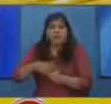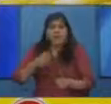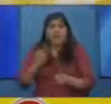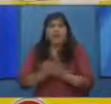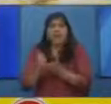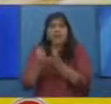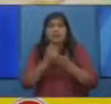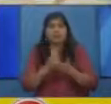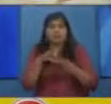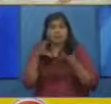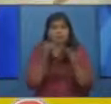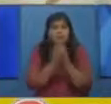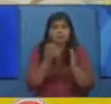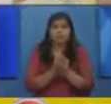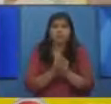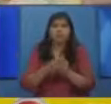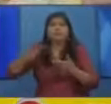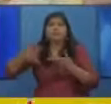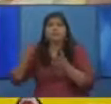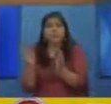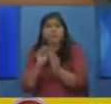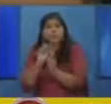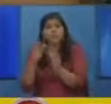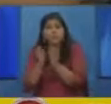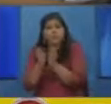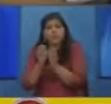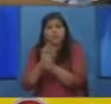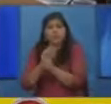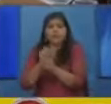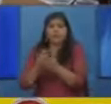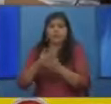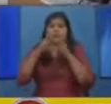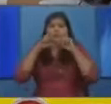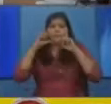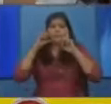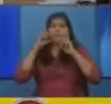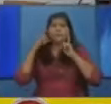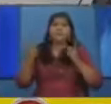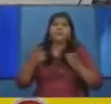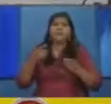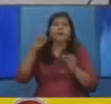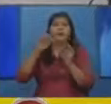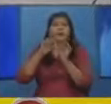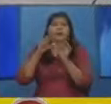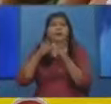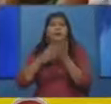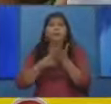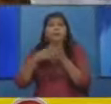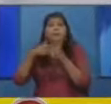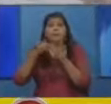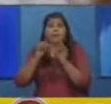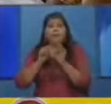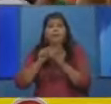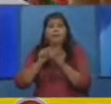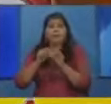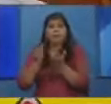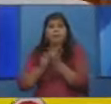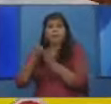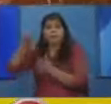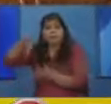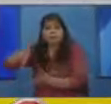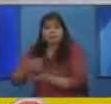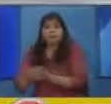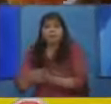दूसरी संस्थाएं खादी के मास्क बना रहे हैं। यूपी में बाराबंकी में एक महिला है सुमन देवी